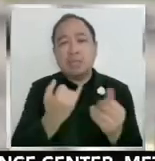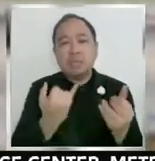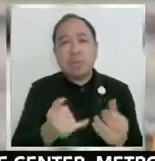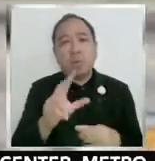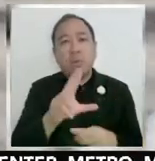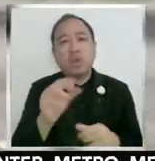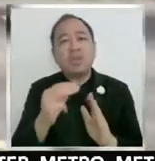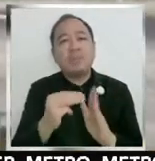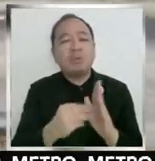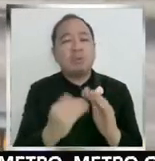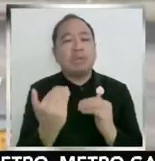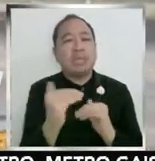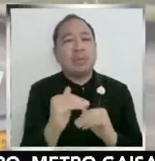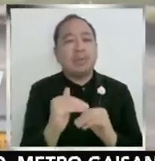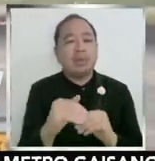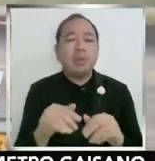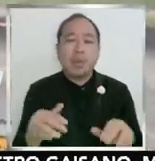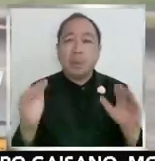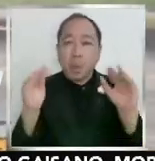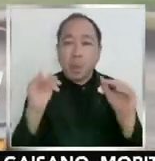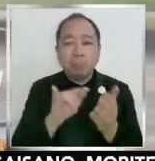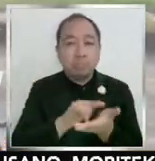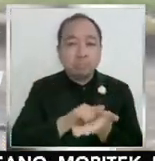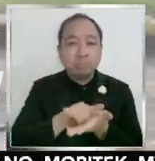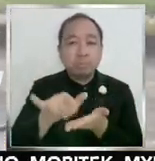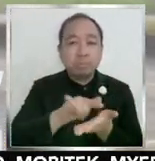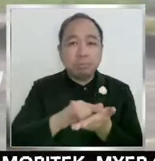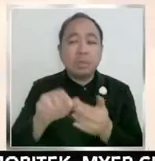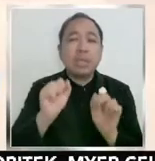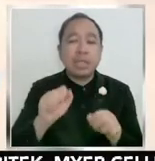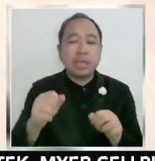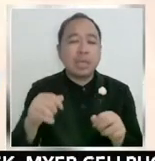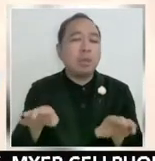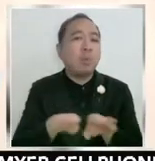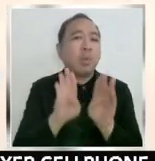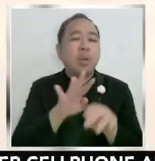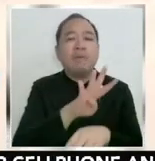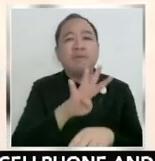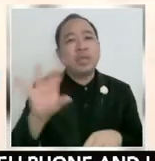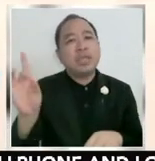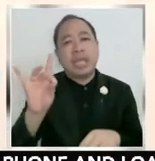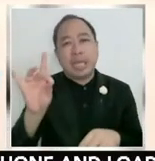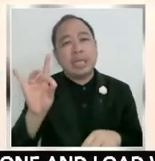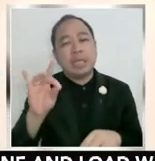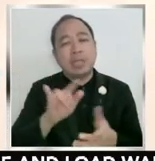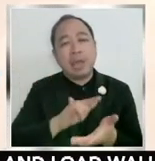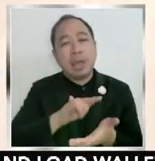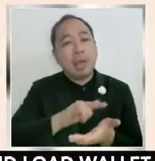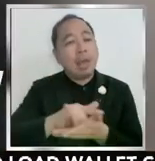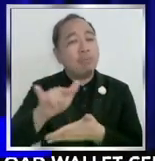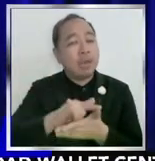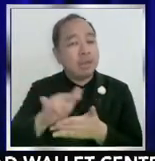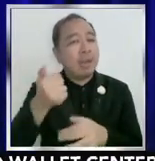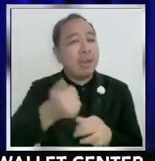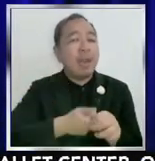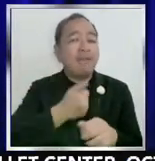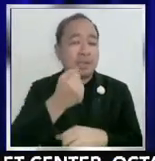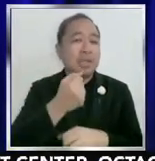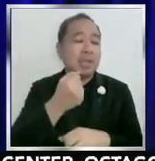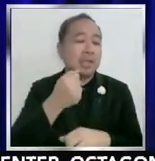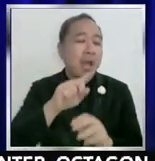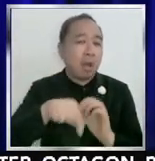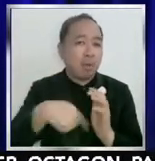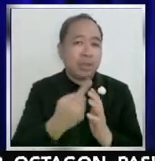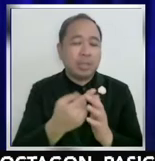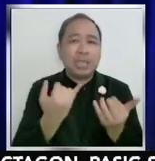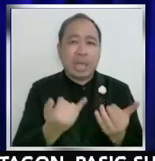itong pabilisin ang air traffic para makapagpalapag ng hanggang 48 eroplano kada oras, mula sa kasalukuyang 40. Nagmamadali na ang